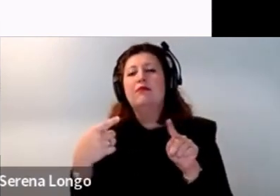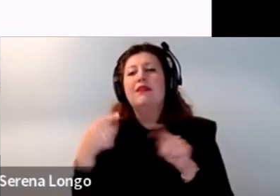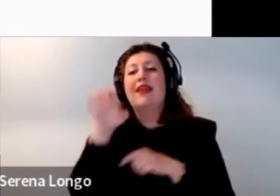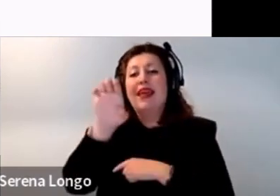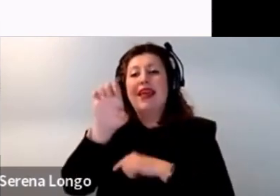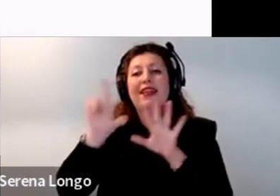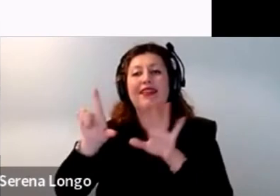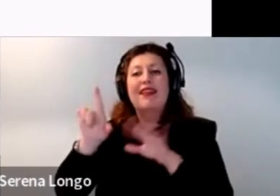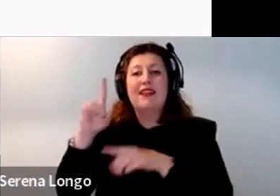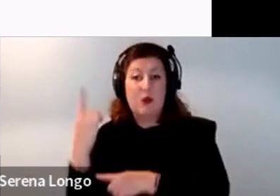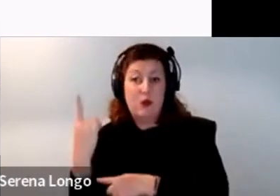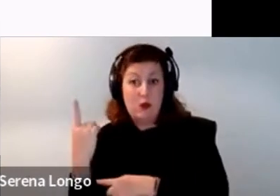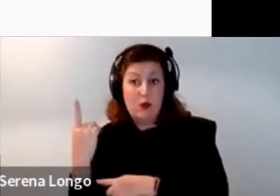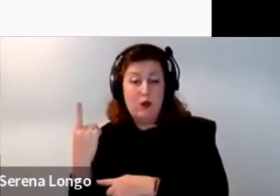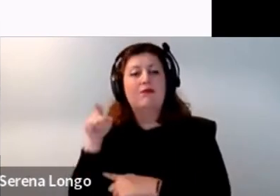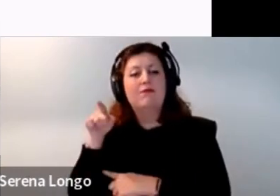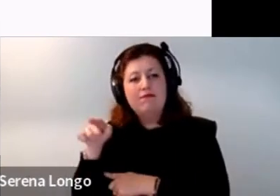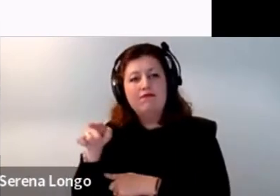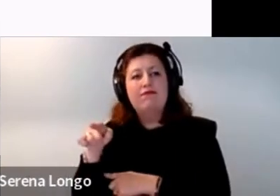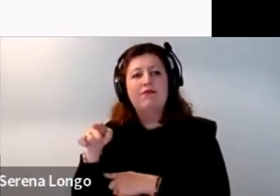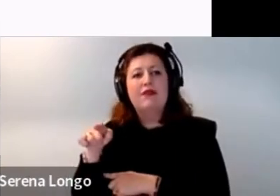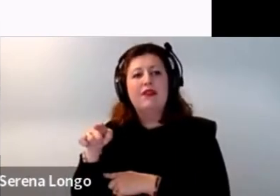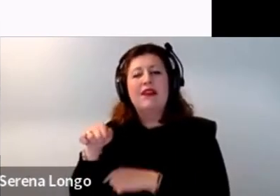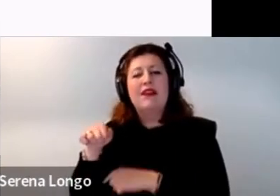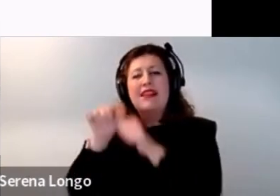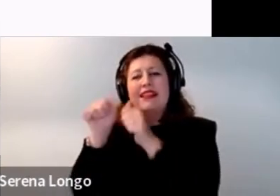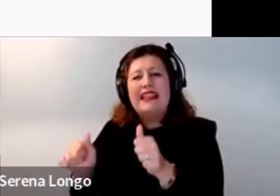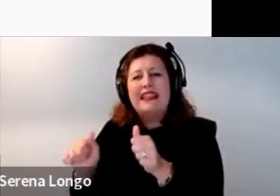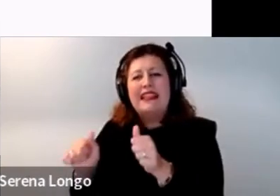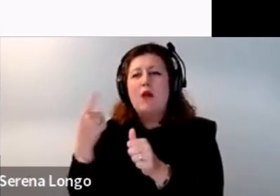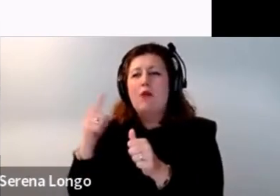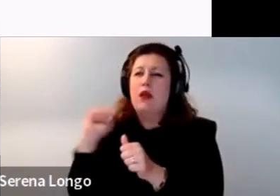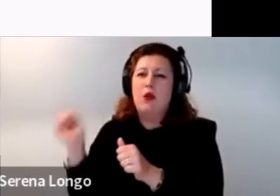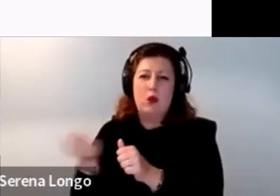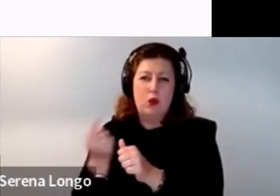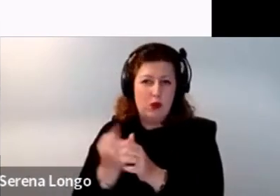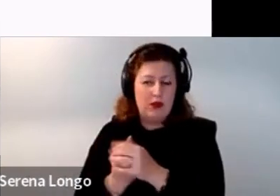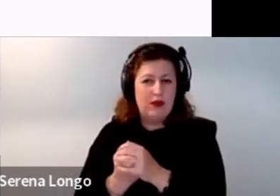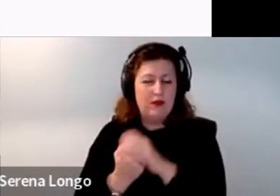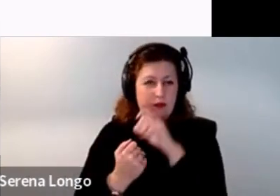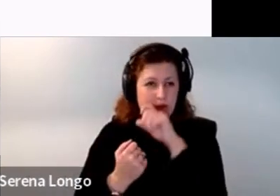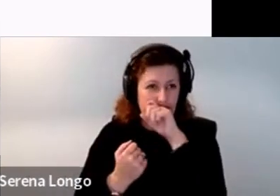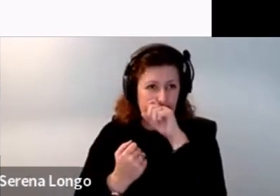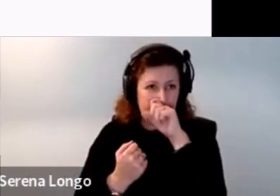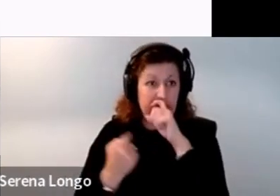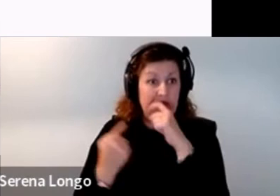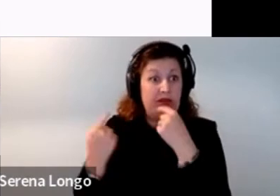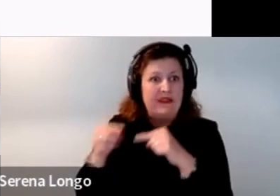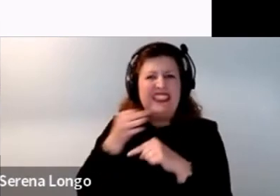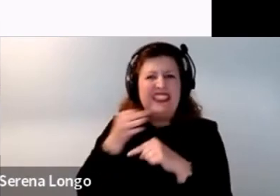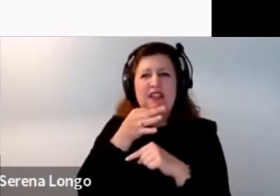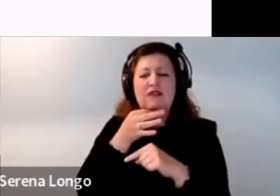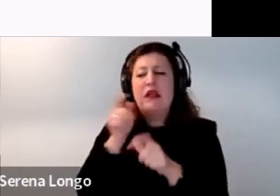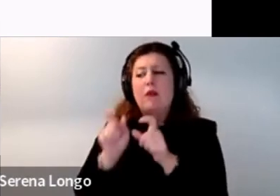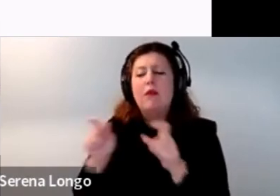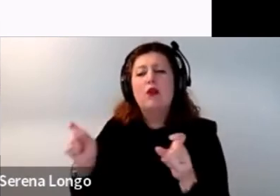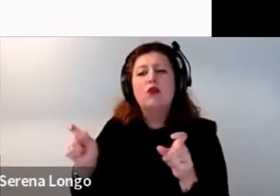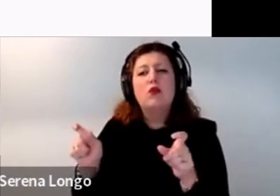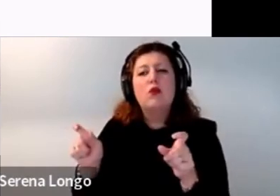un'esigenza specifica, quella di garantire la possibilità anche per persone